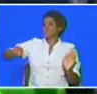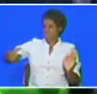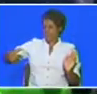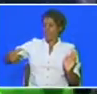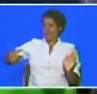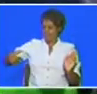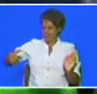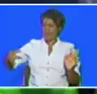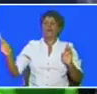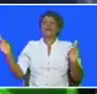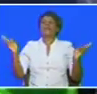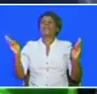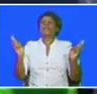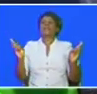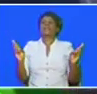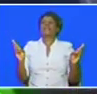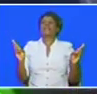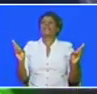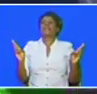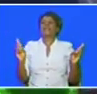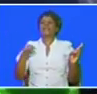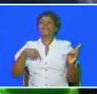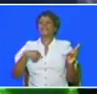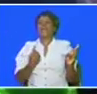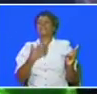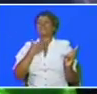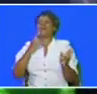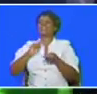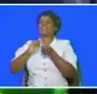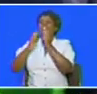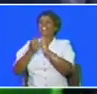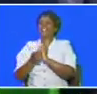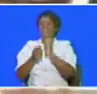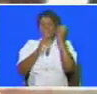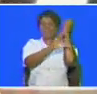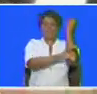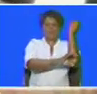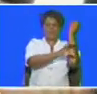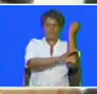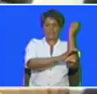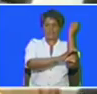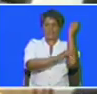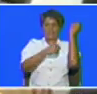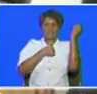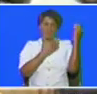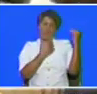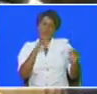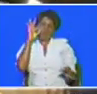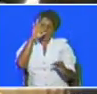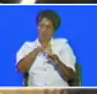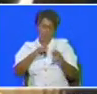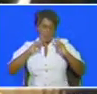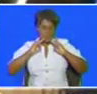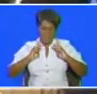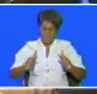tumejiandaa vilivyo tarehe 8/8 ya kwamba sisi tunataka mabadiliko katika nchi yetu ya Kenya. Tuo natarajia tutapiga kura kwa amani